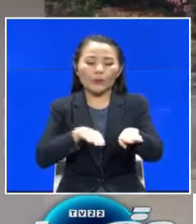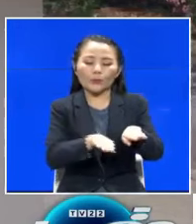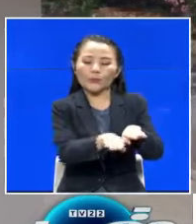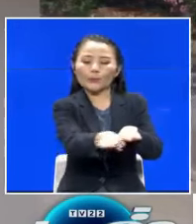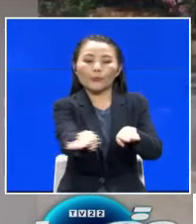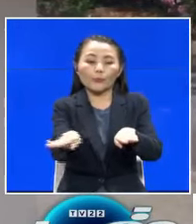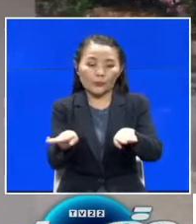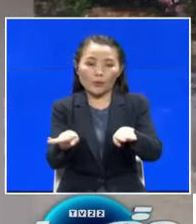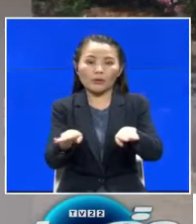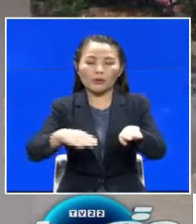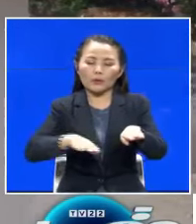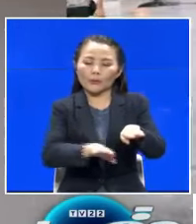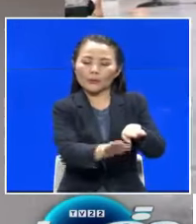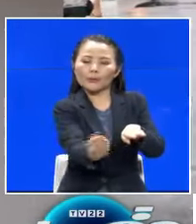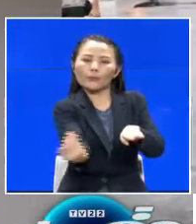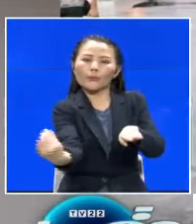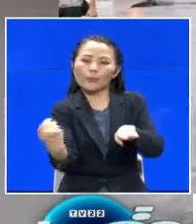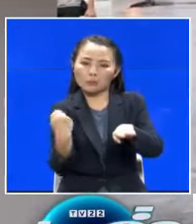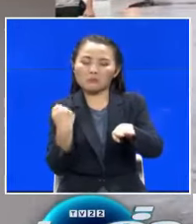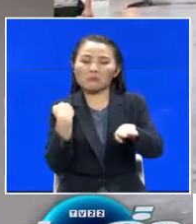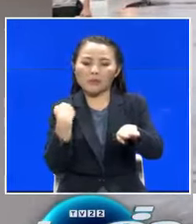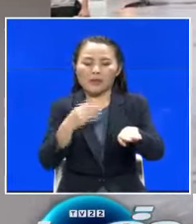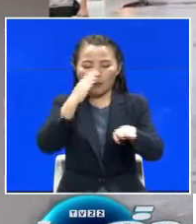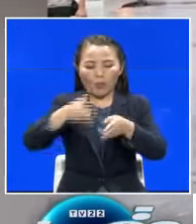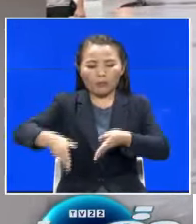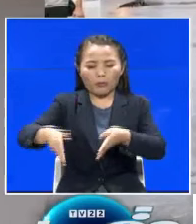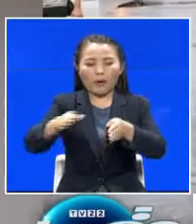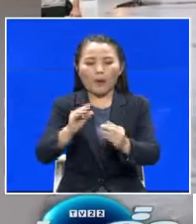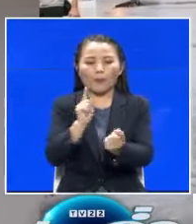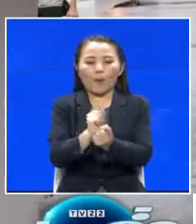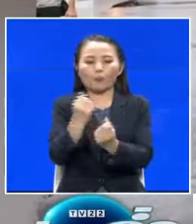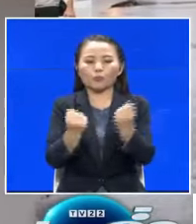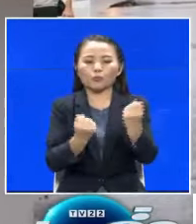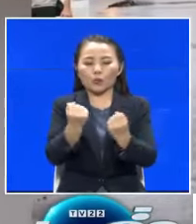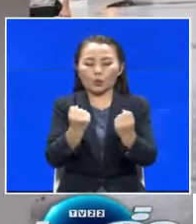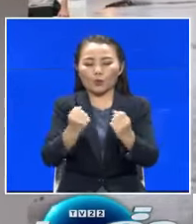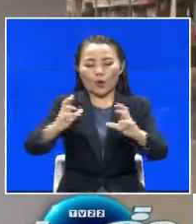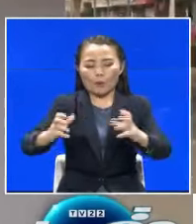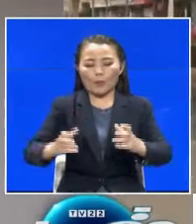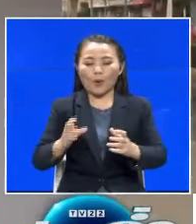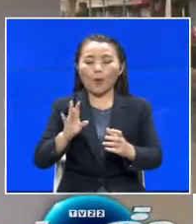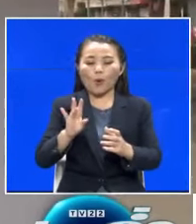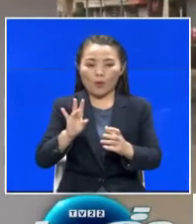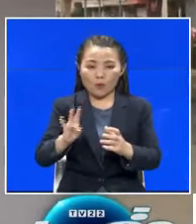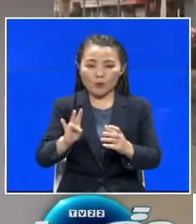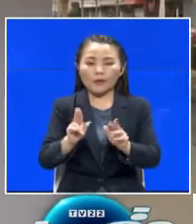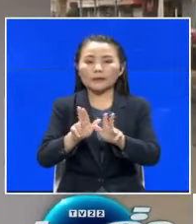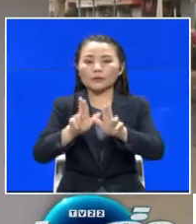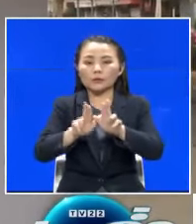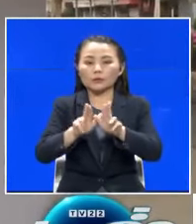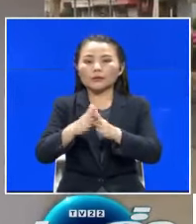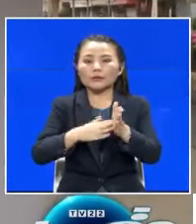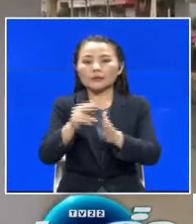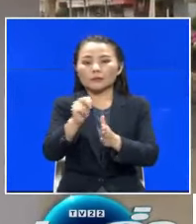ยังถนนรามอินทราอ่านนรงโดยที่บริเวณเกาะกลางเนี่ยพบรถบรรทุกน้ำ6ล้อยี่ห้ออิซูซูสีขาวน้ำเงินหมายเลข